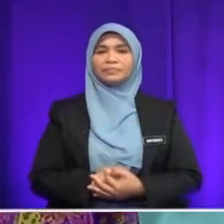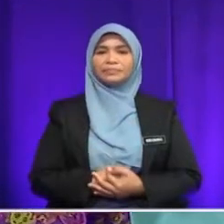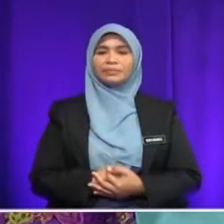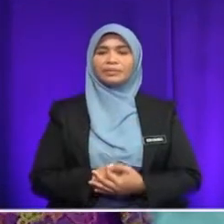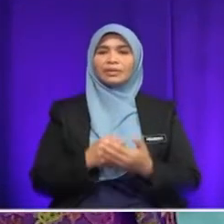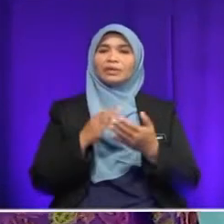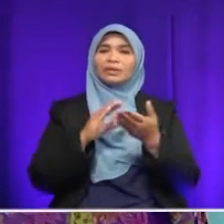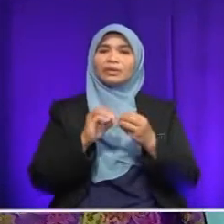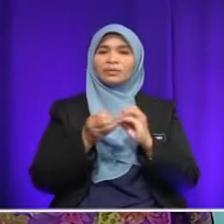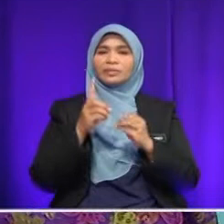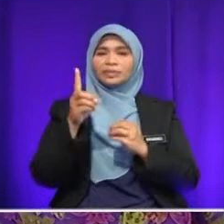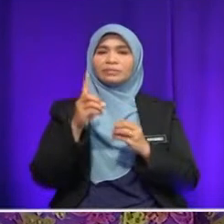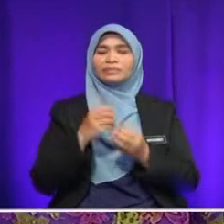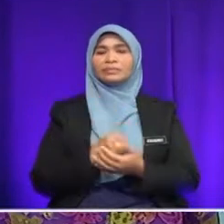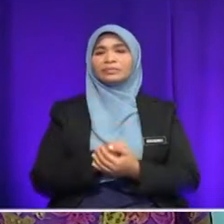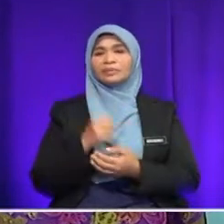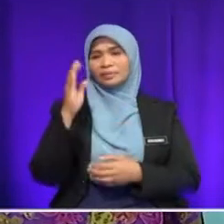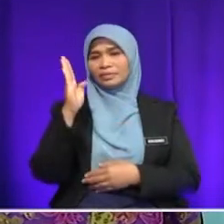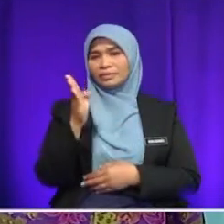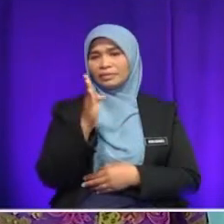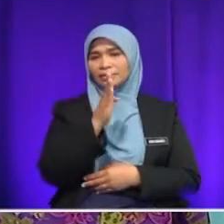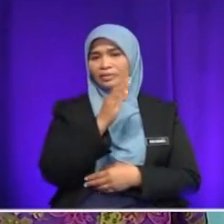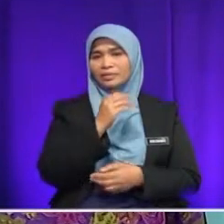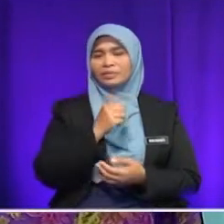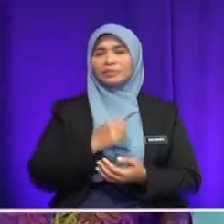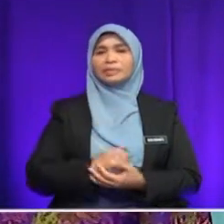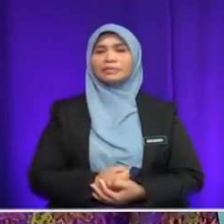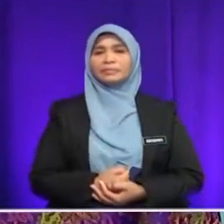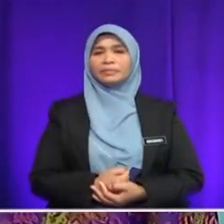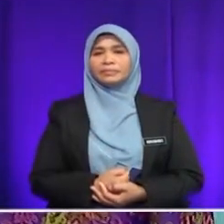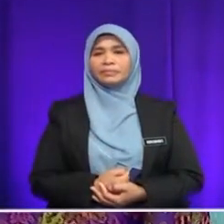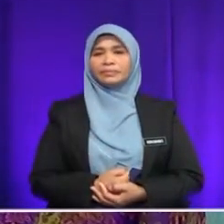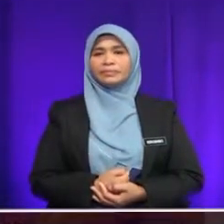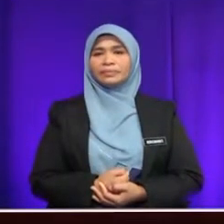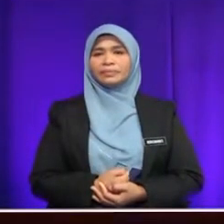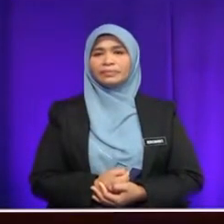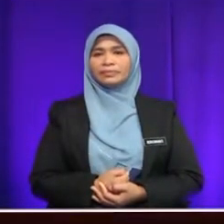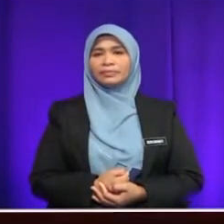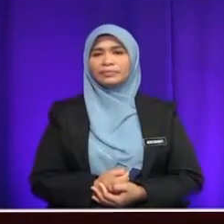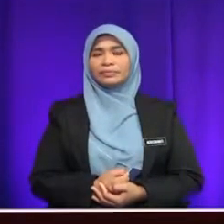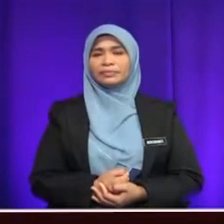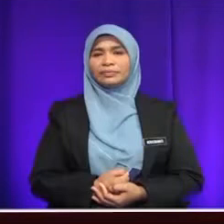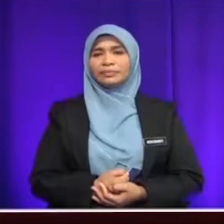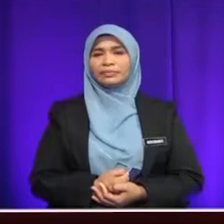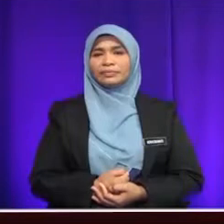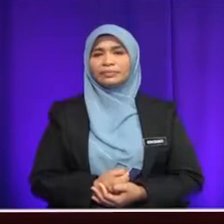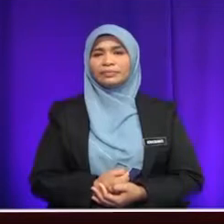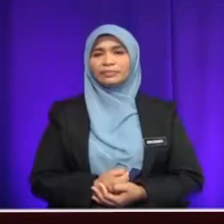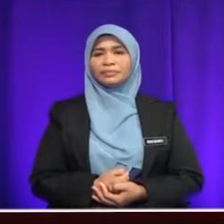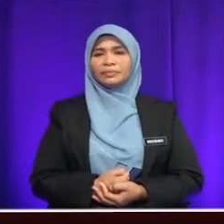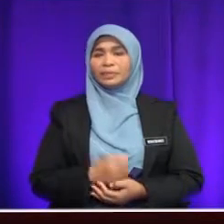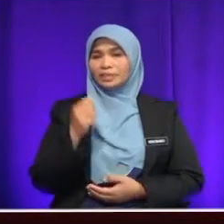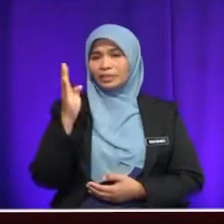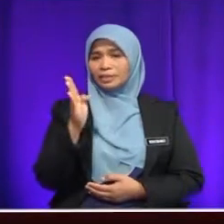Baiklah, yang pertama, a'udzubillahi minasyaitanirrajim. Wazaril ladzina takhazu